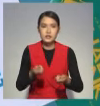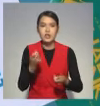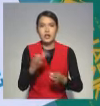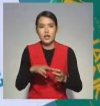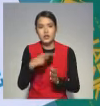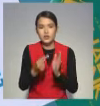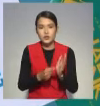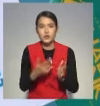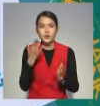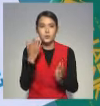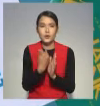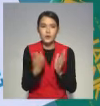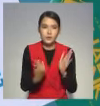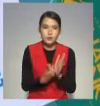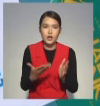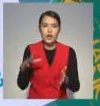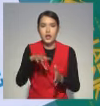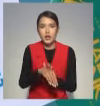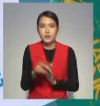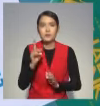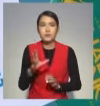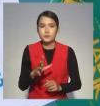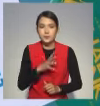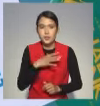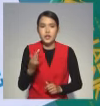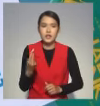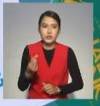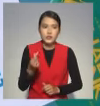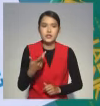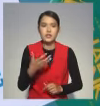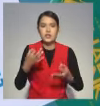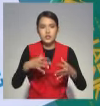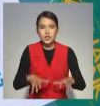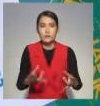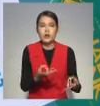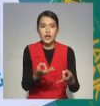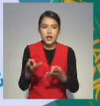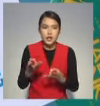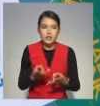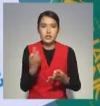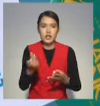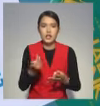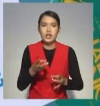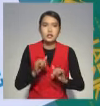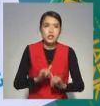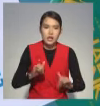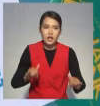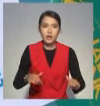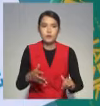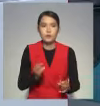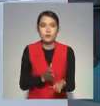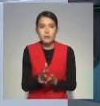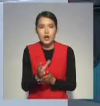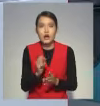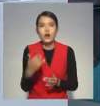проекта «Карсыз Коғам» как раз-таки заключается в том, что финансовая свобода и стабильность, она не зависит напрямую от